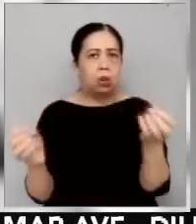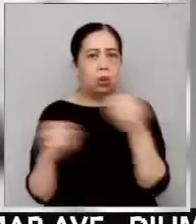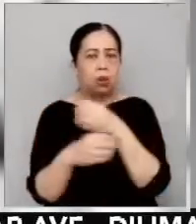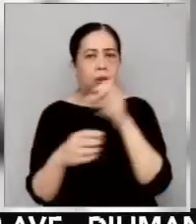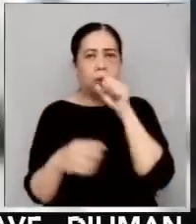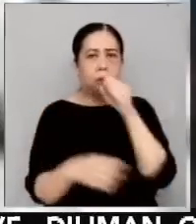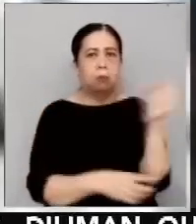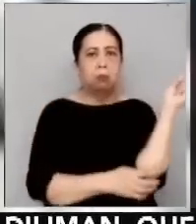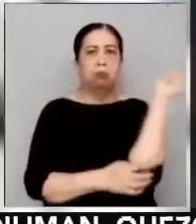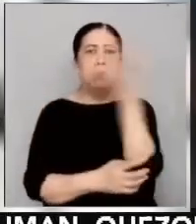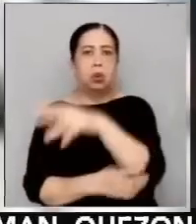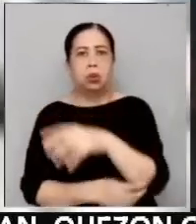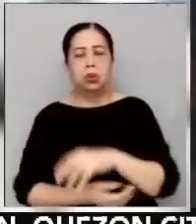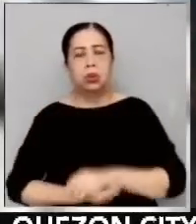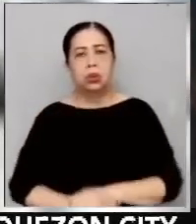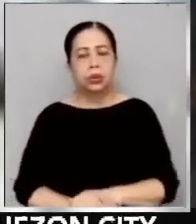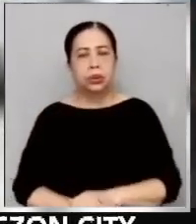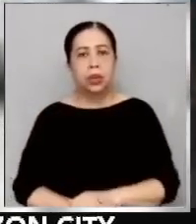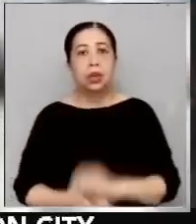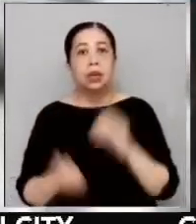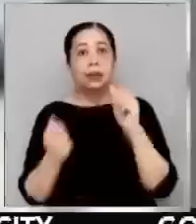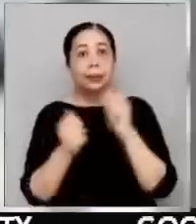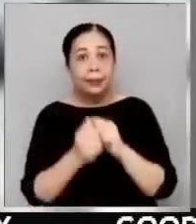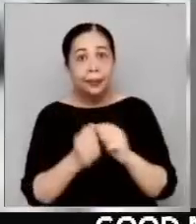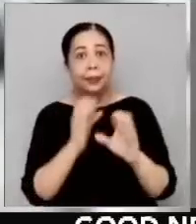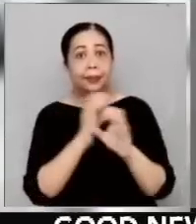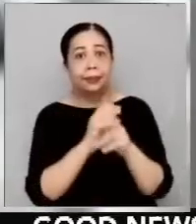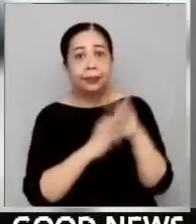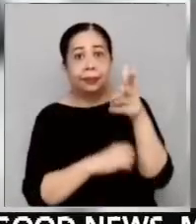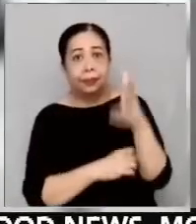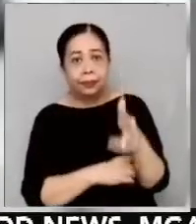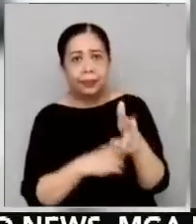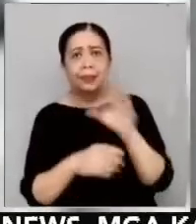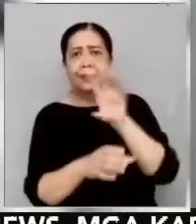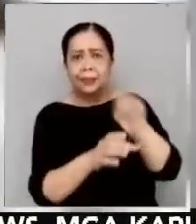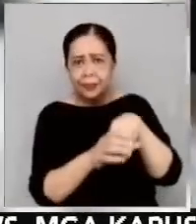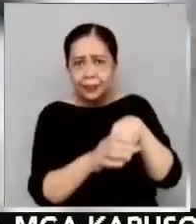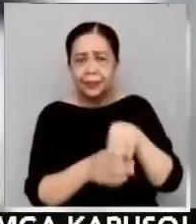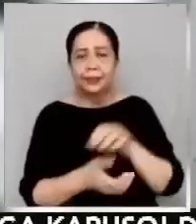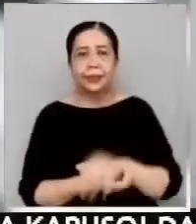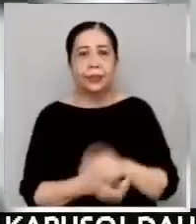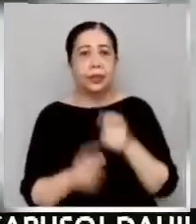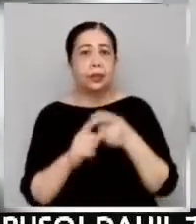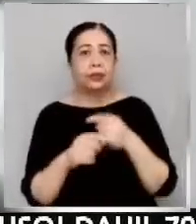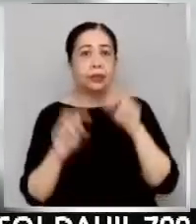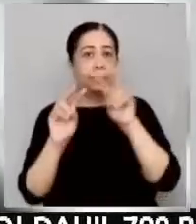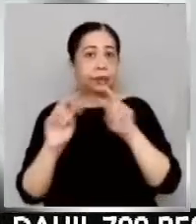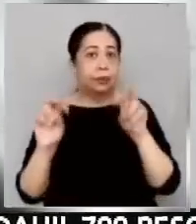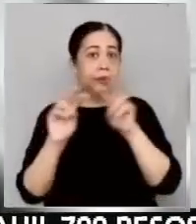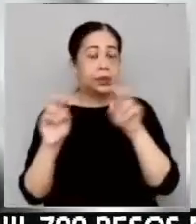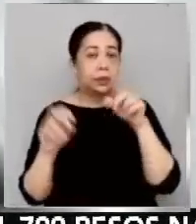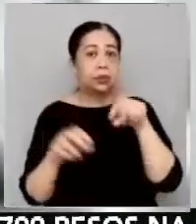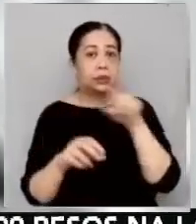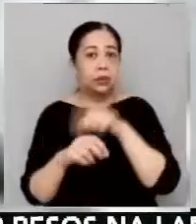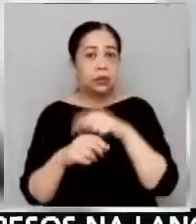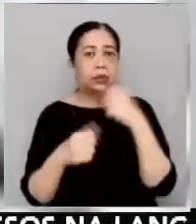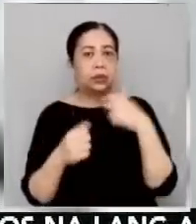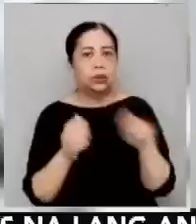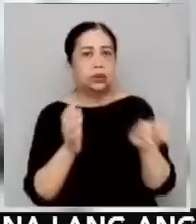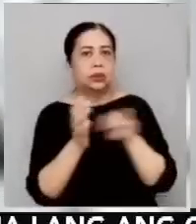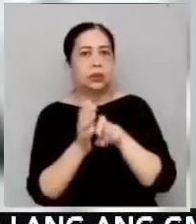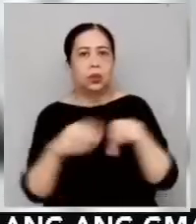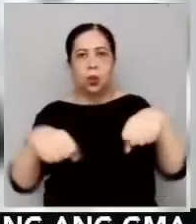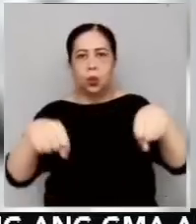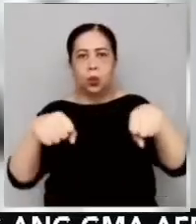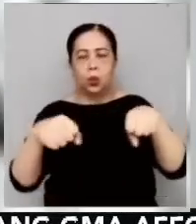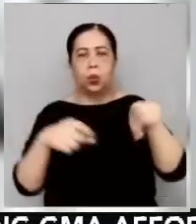ng granada. Pati ang sasakyang nakaparada, nadamay. Batay sa inisyal na investigasyon, nakasakay sa motorsiklo ang mga di